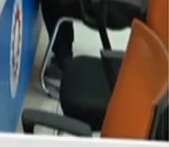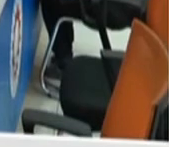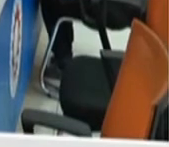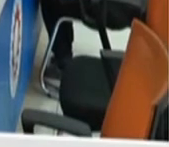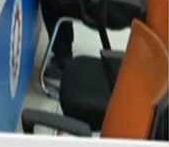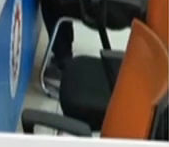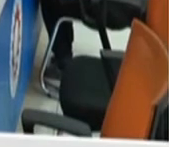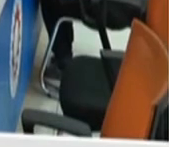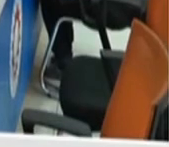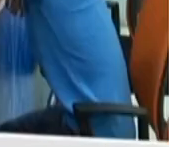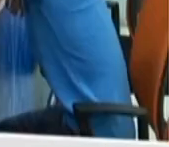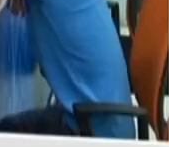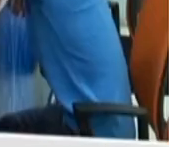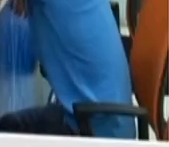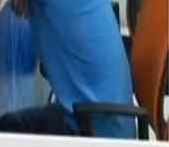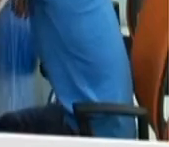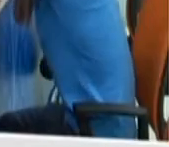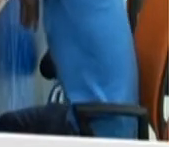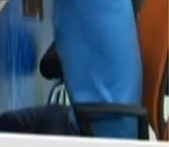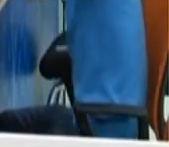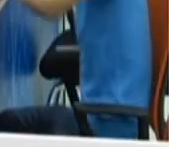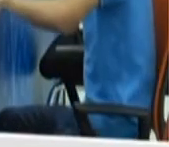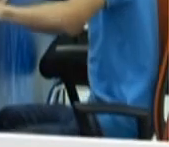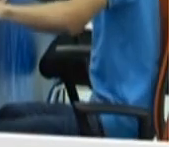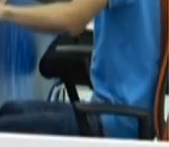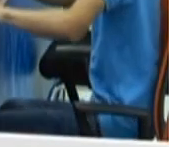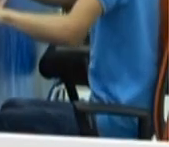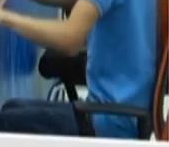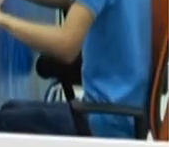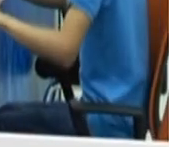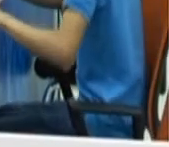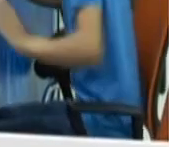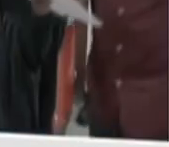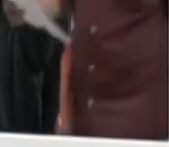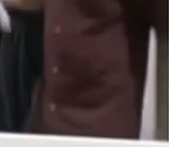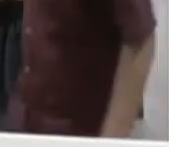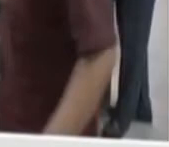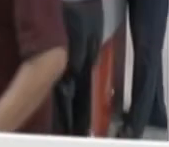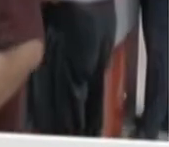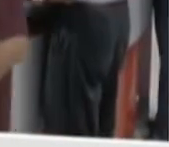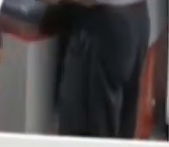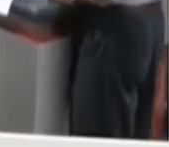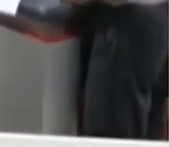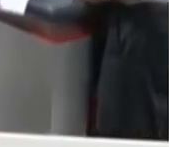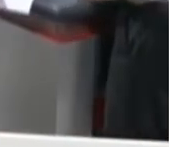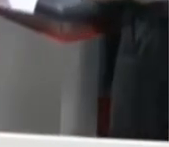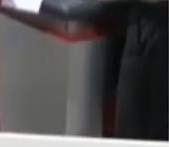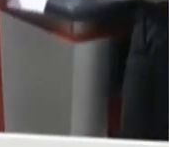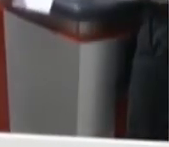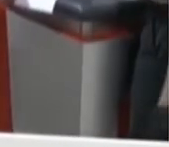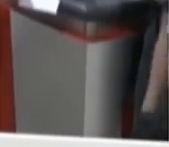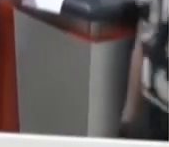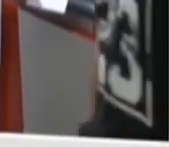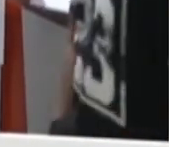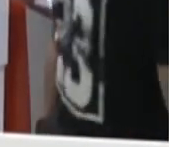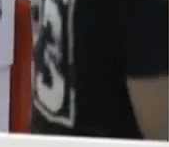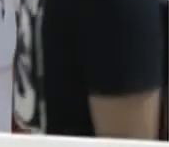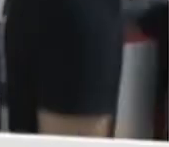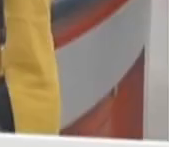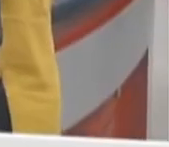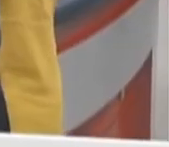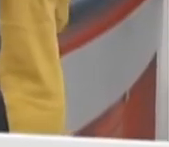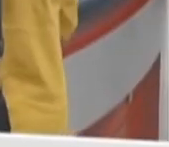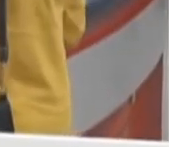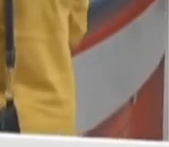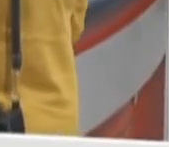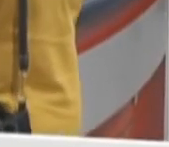keberadaan di pejabat shalat juga tinggal akan diadakan secara online menggunakan medium